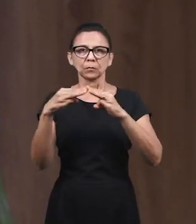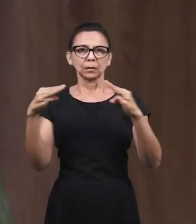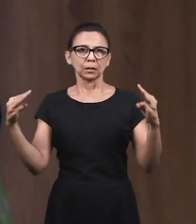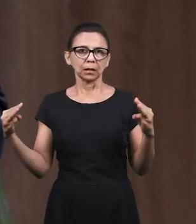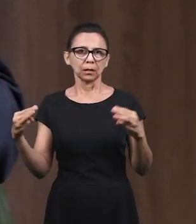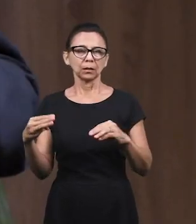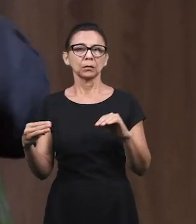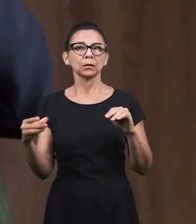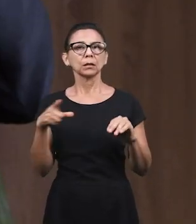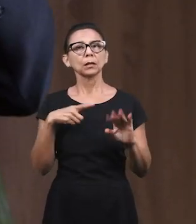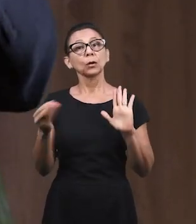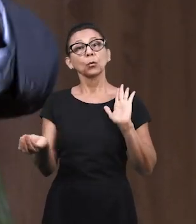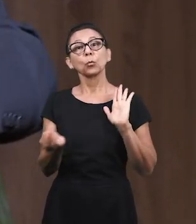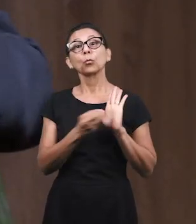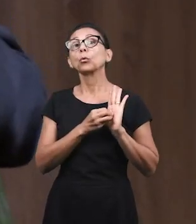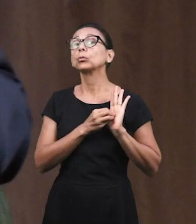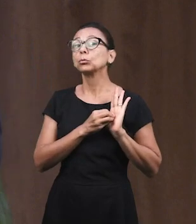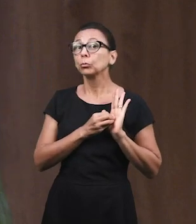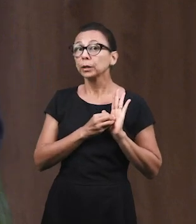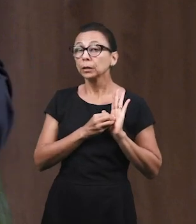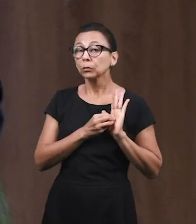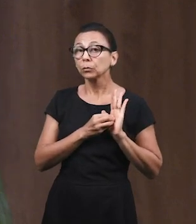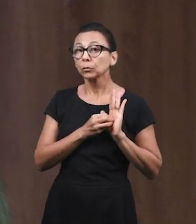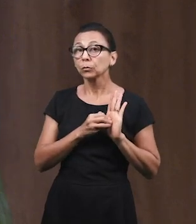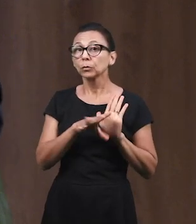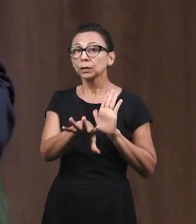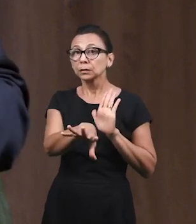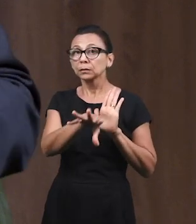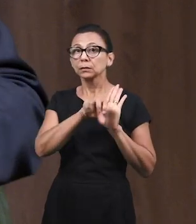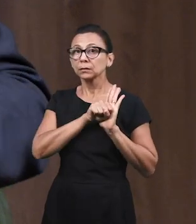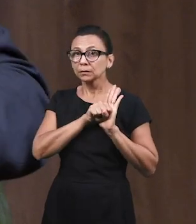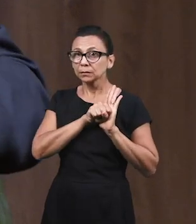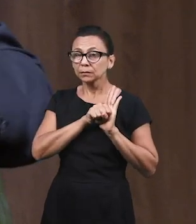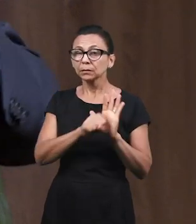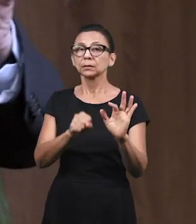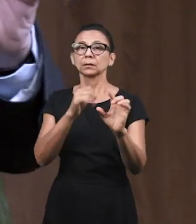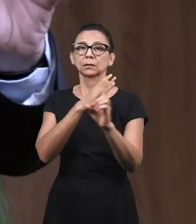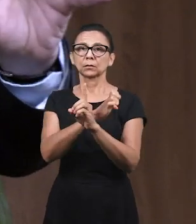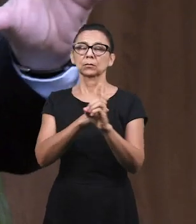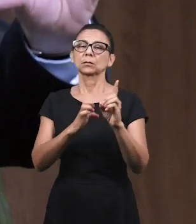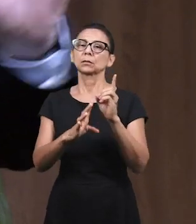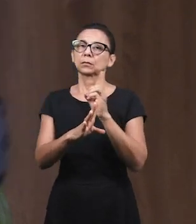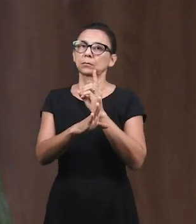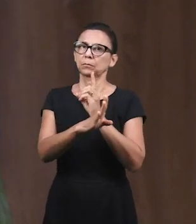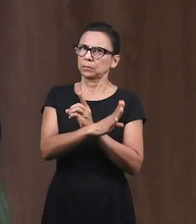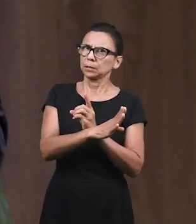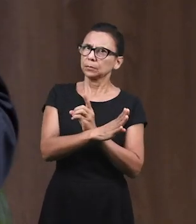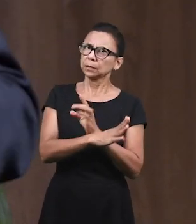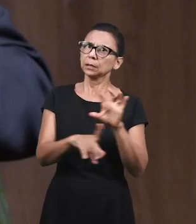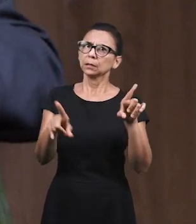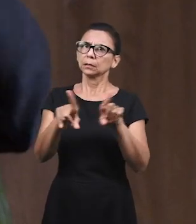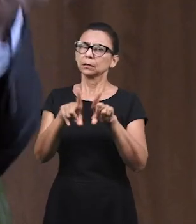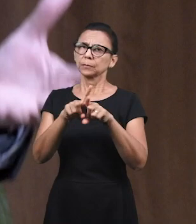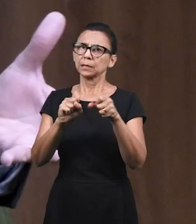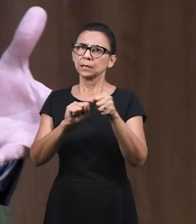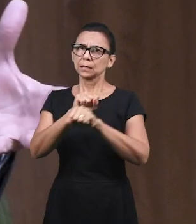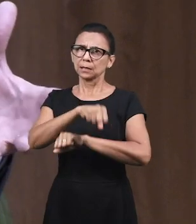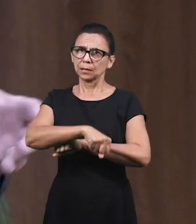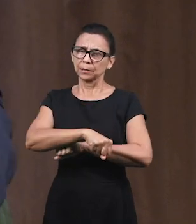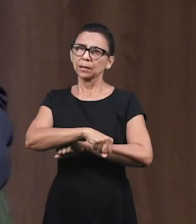produit à partir de l'école biblique dominicale et des séminaires de l'Église chrétienne